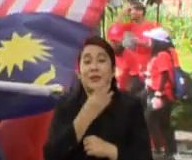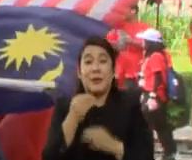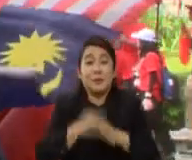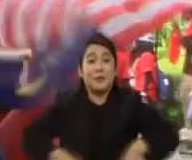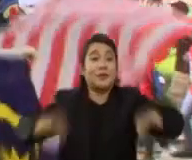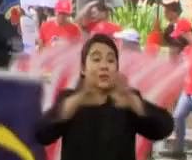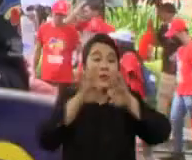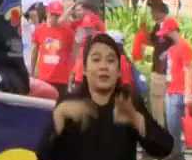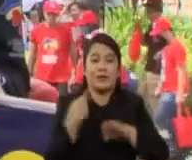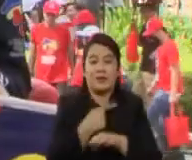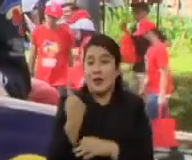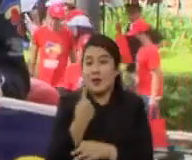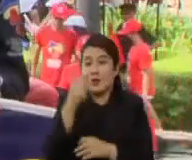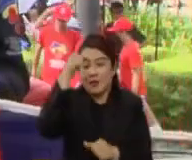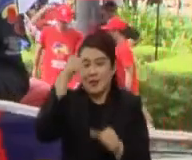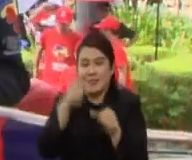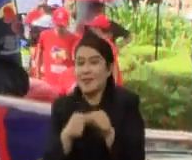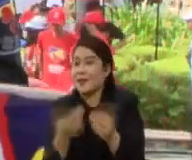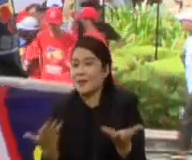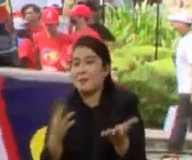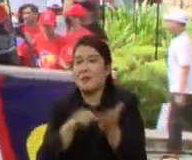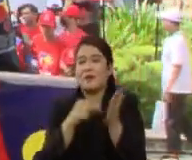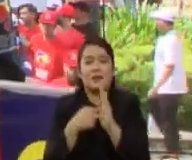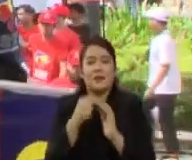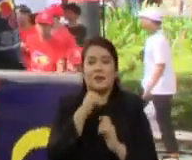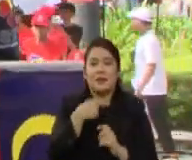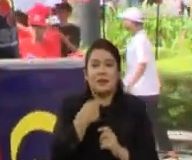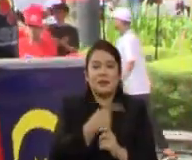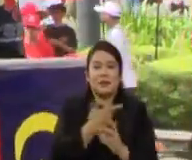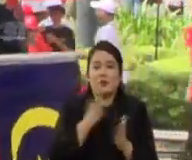kita sentiasa ingat bahawa kita tidak tinggal sendirian di